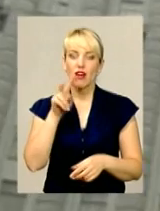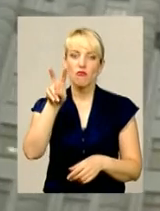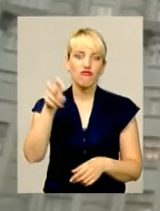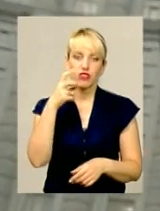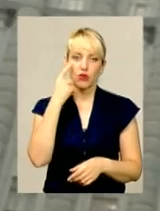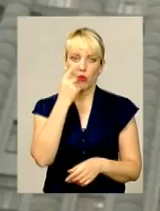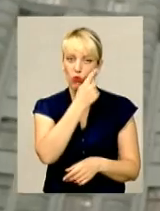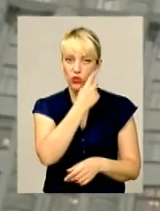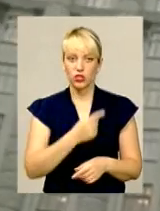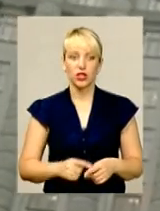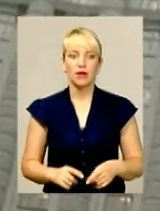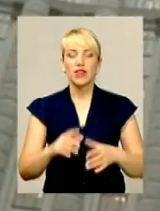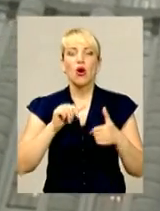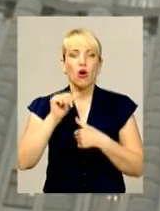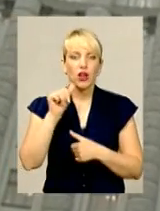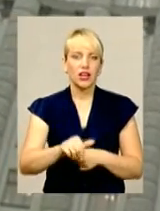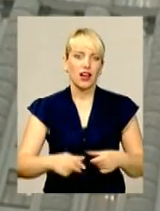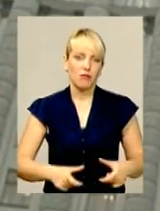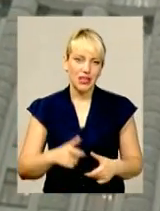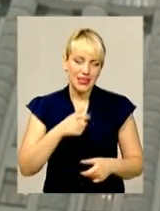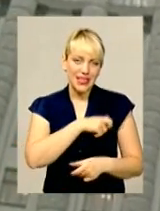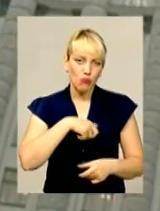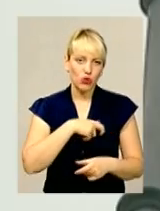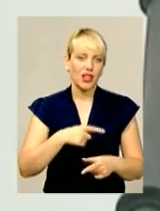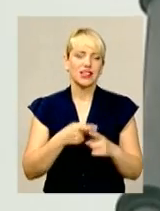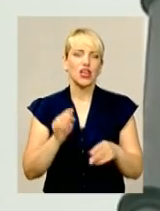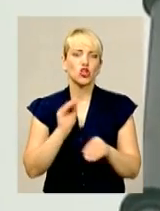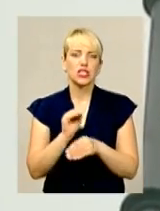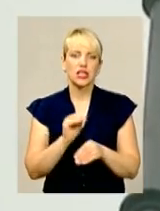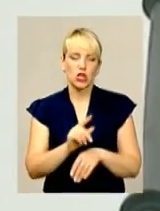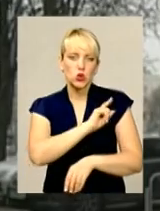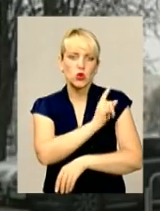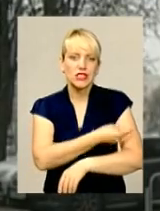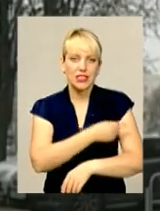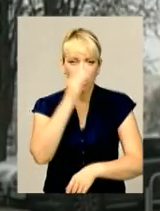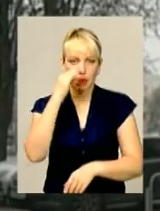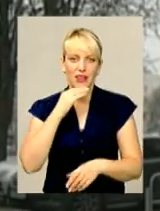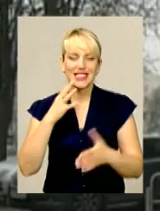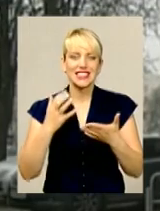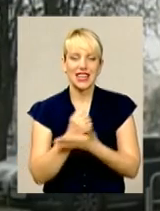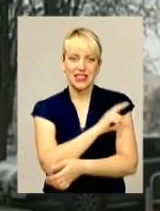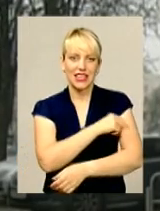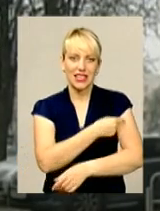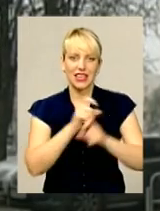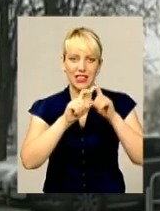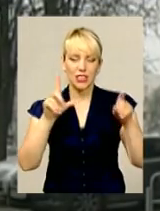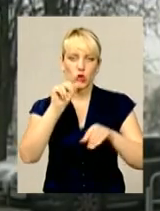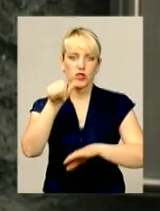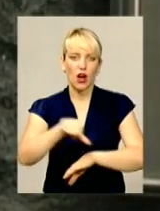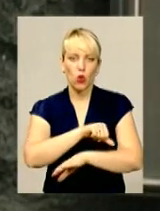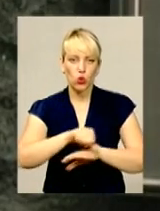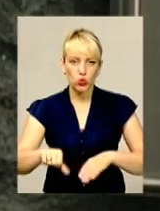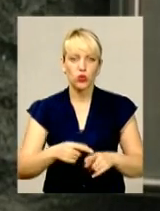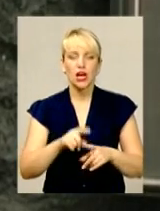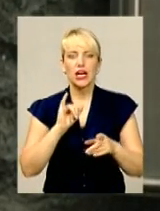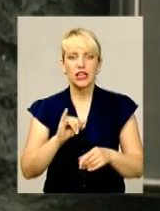Окремі депутати і взагалі розкритикували зусилля батька Олександра знайти клініку за кордоном, ба більше порадили звернутися до